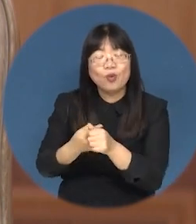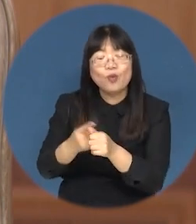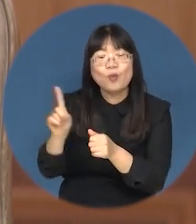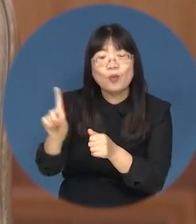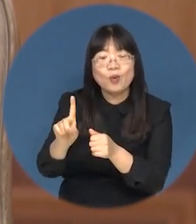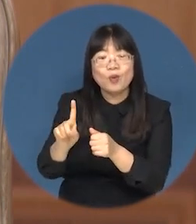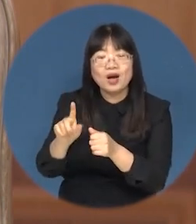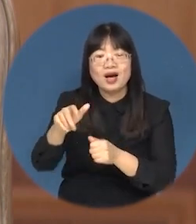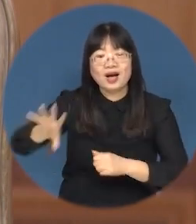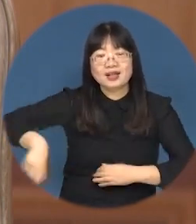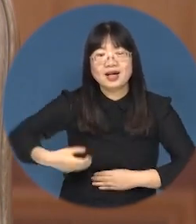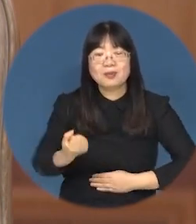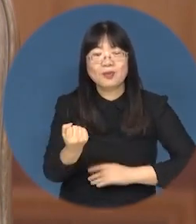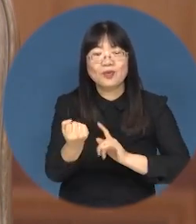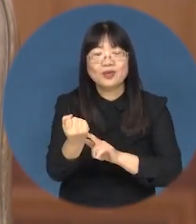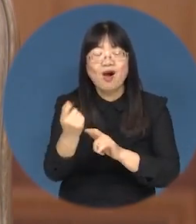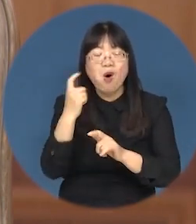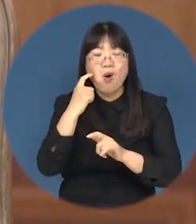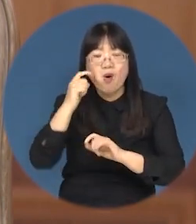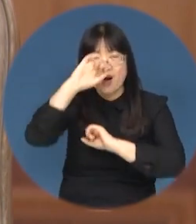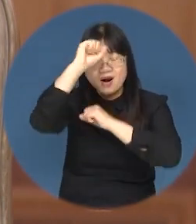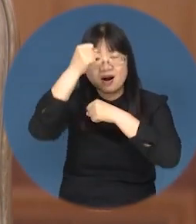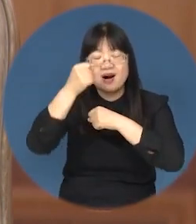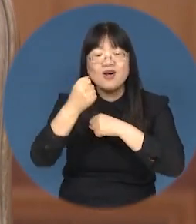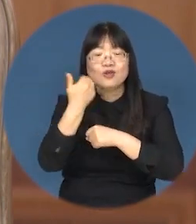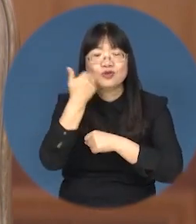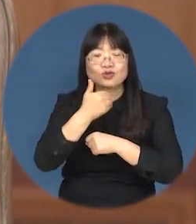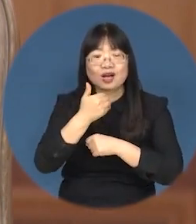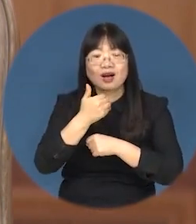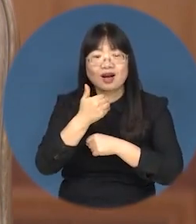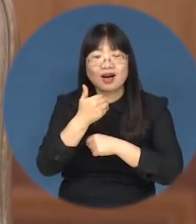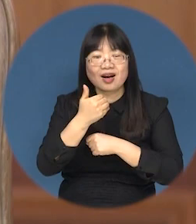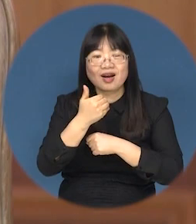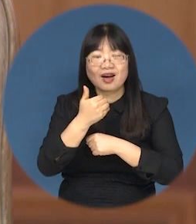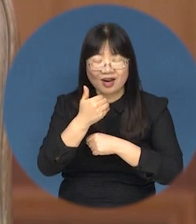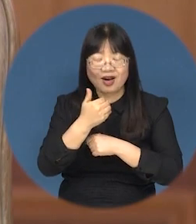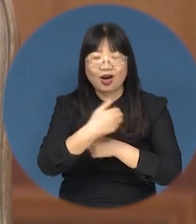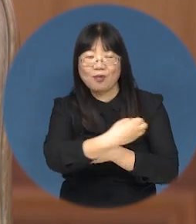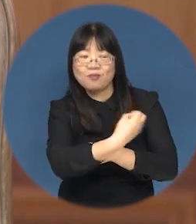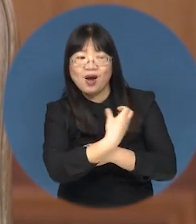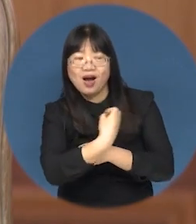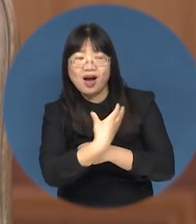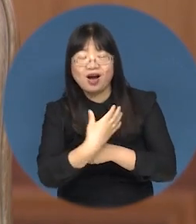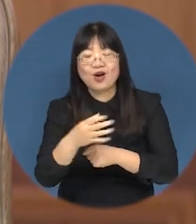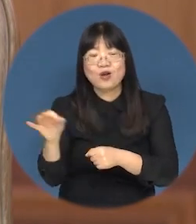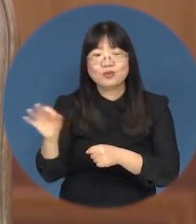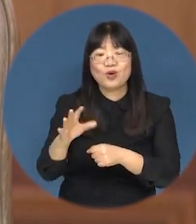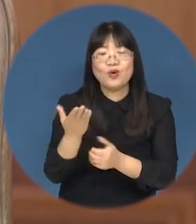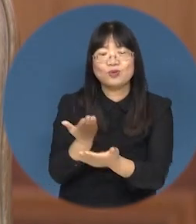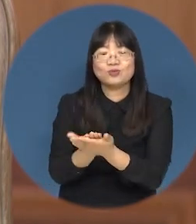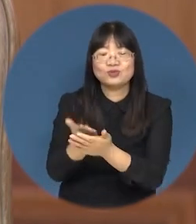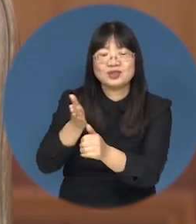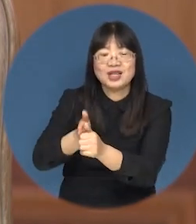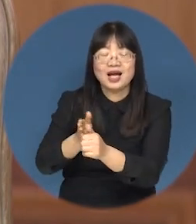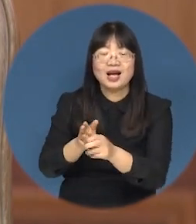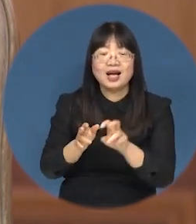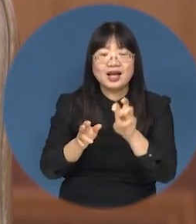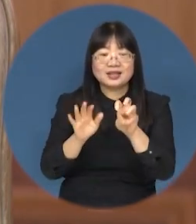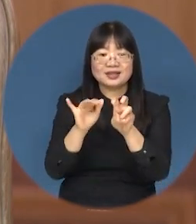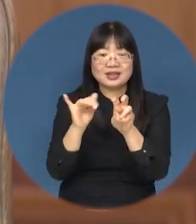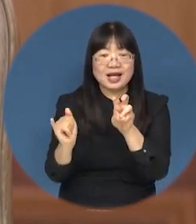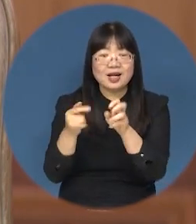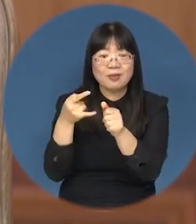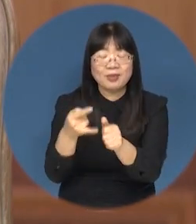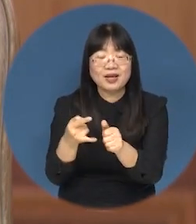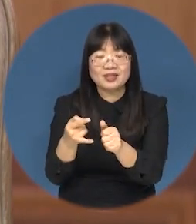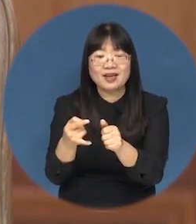그 캄보디아에, 예. 의족을 이렇게 좀 누가 어느 분이 지인이 이야기를 해서 무료로 좀 이렇게 해달라 해서 한 20분 정도